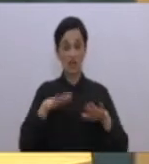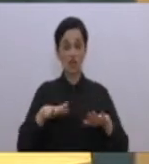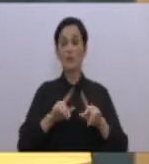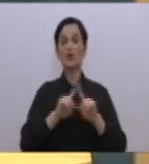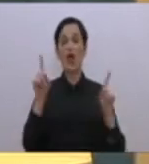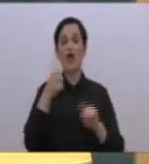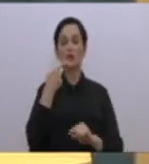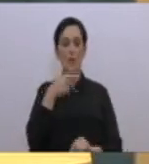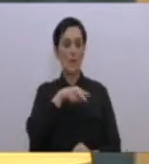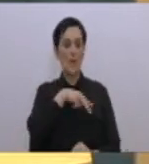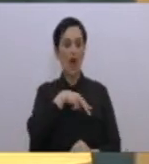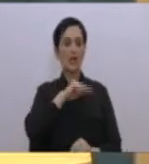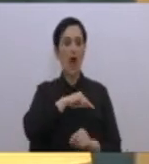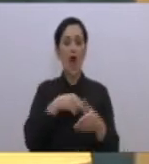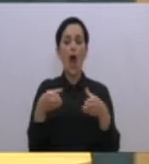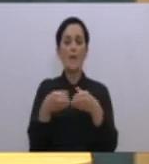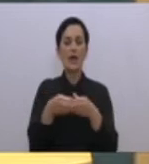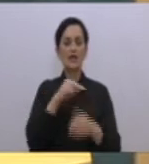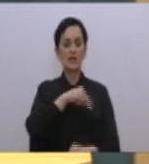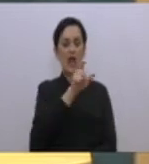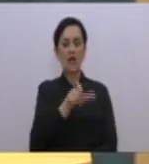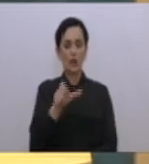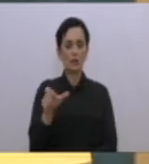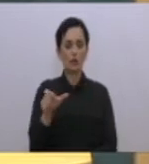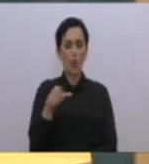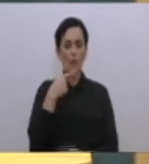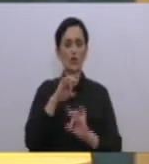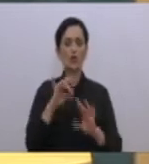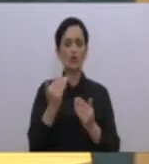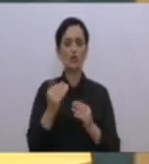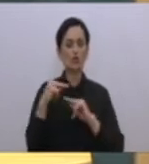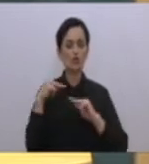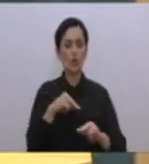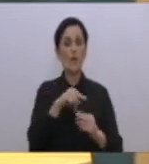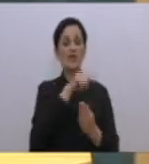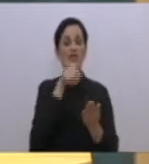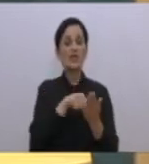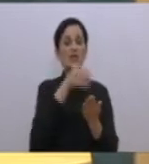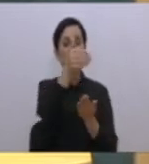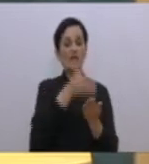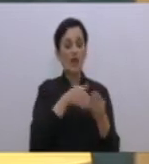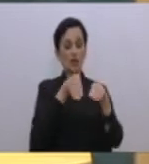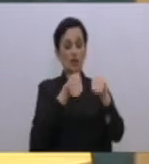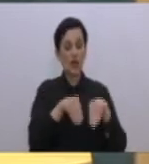აღნიშნო პარლამენტის აპარატის თანამშრომლების წვლილი ამ კითხვის შევსებაში.